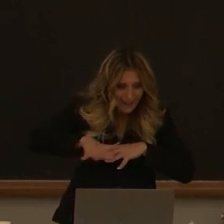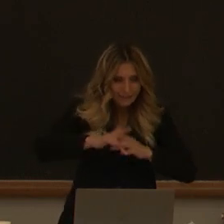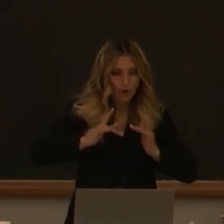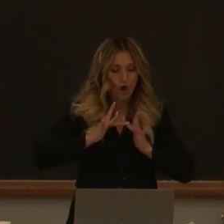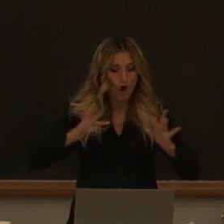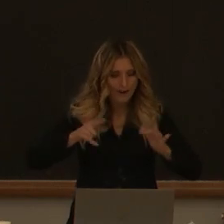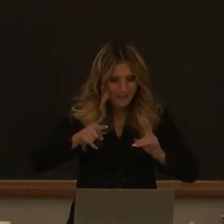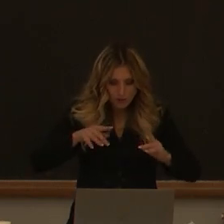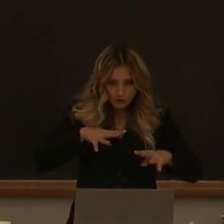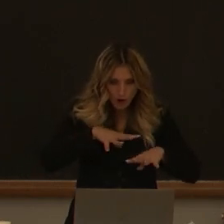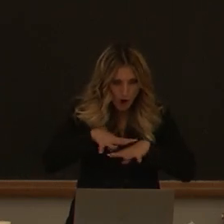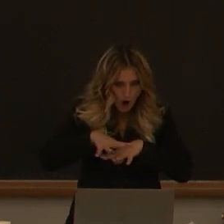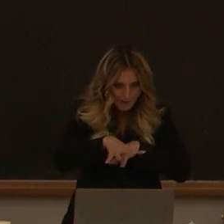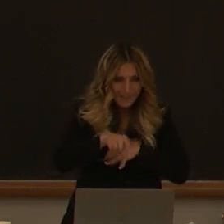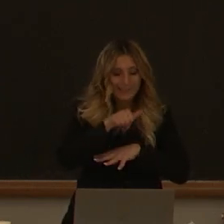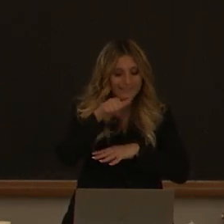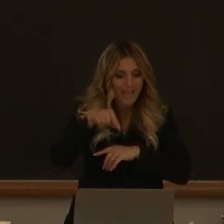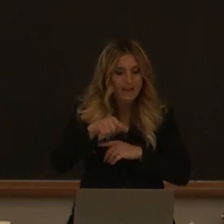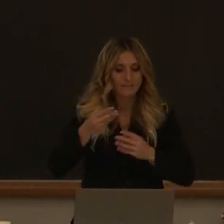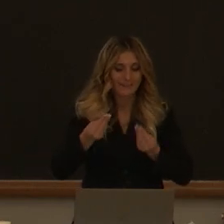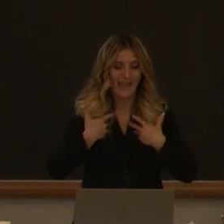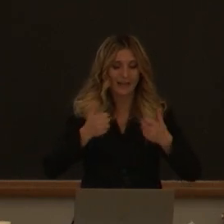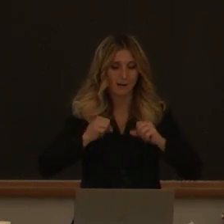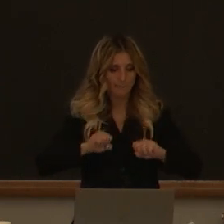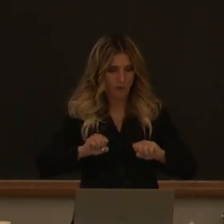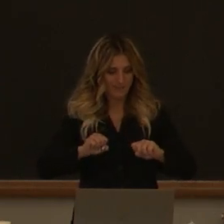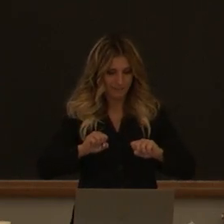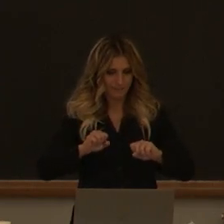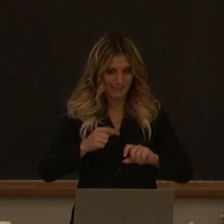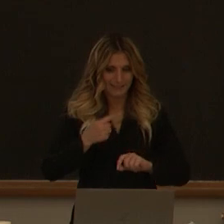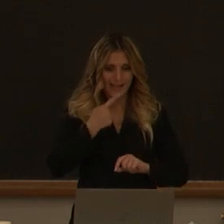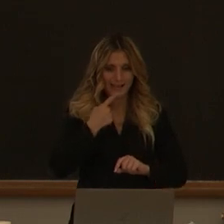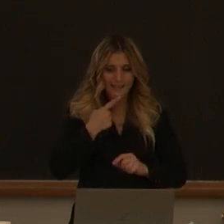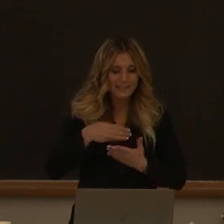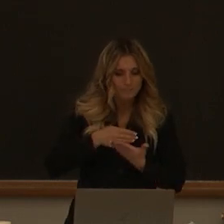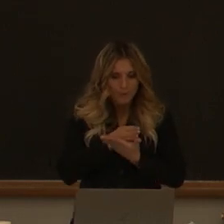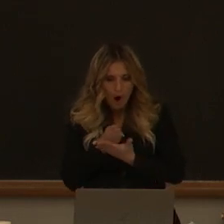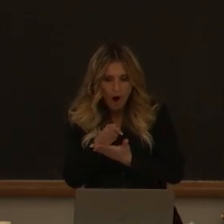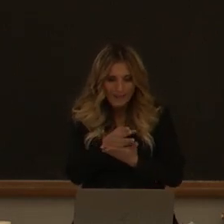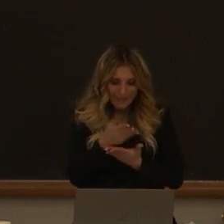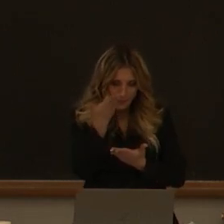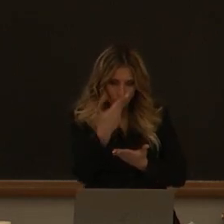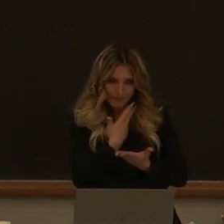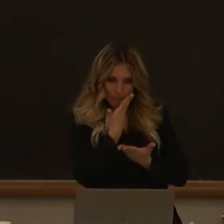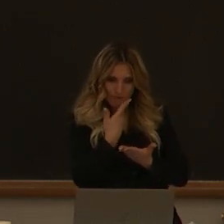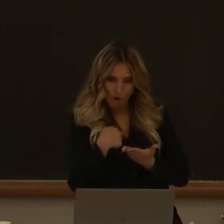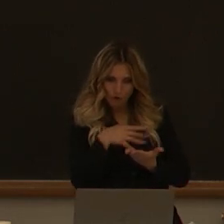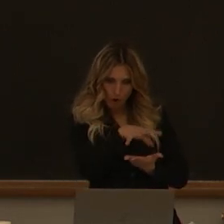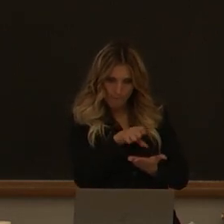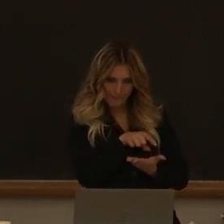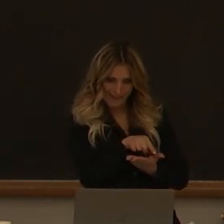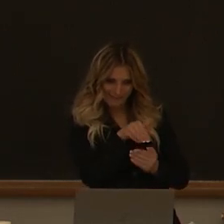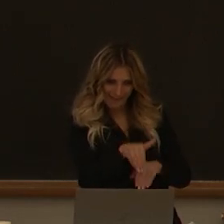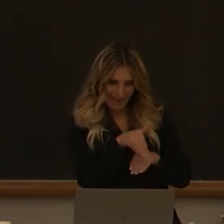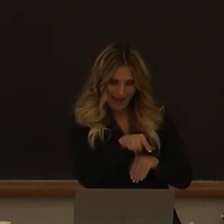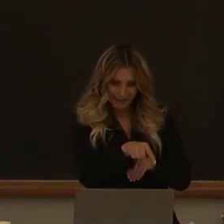di effettivamente per dare la possibilità a chi si riorienta verso il settore agricolo e